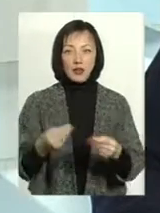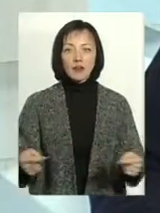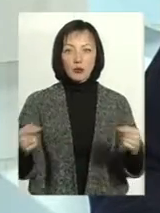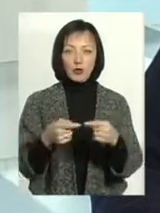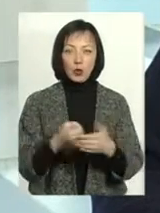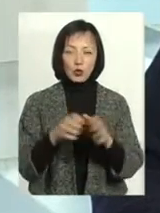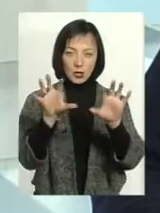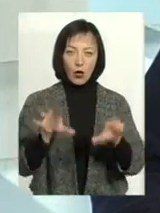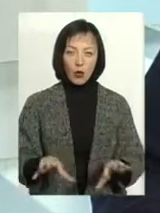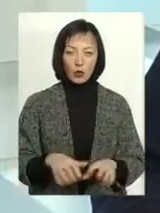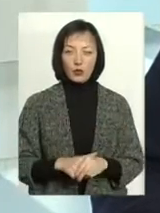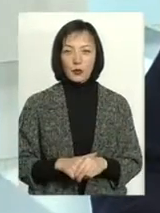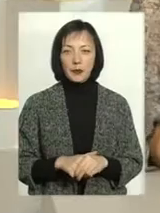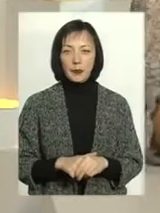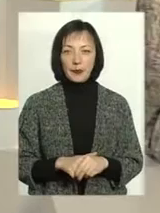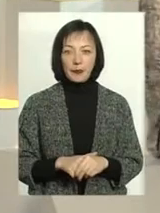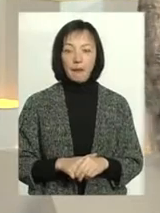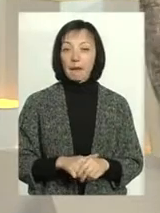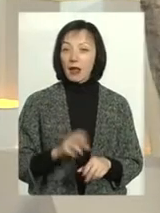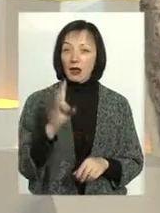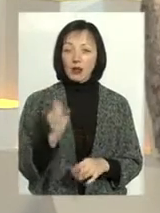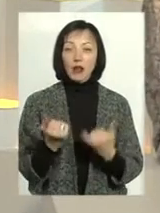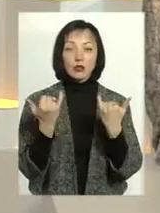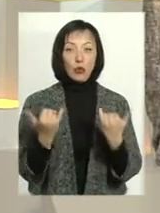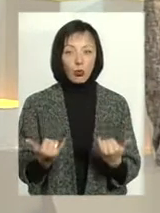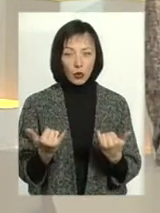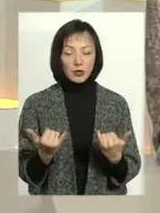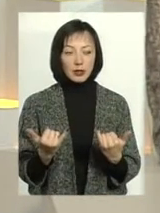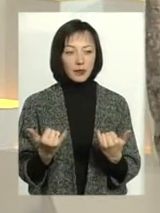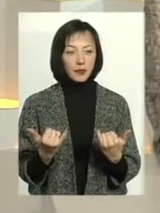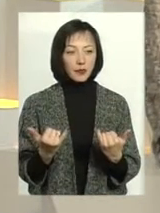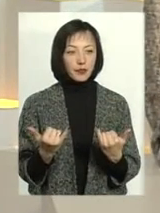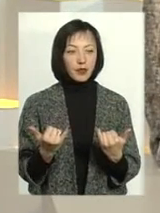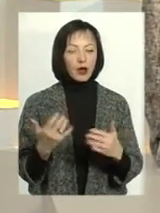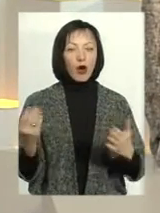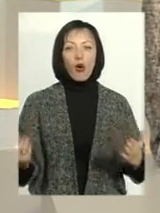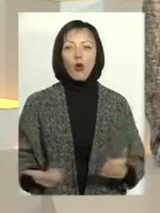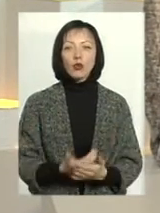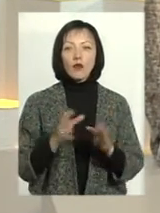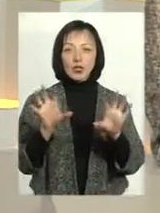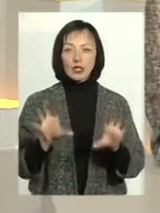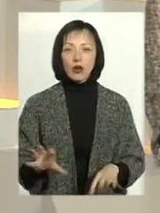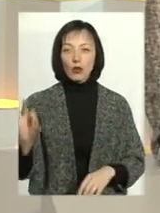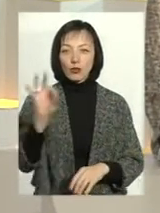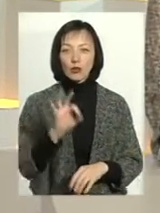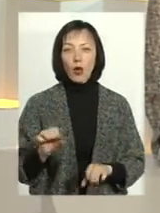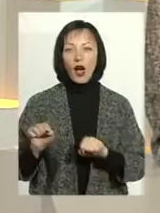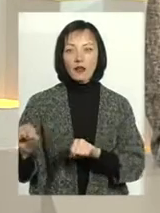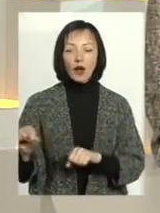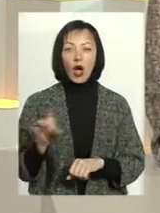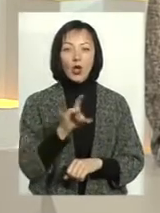відповідно до закону. На сьогодні, власне, оновлений закон про